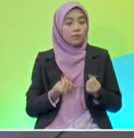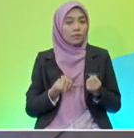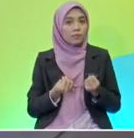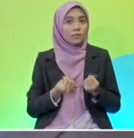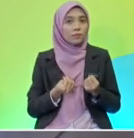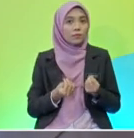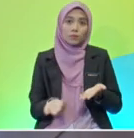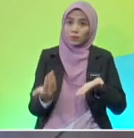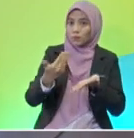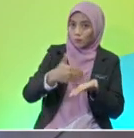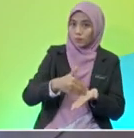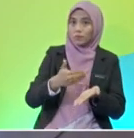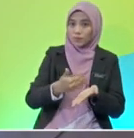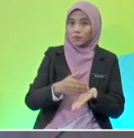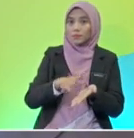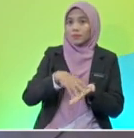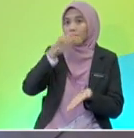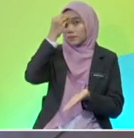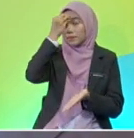H kita